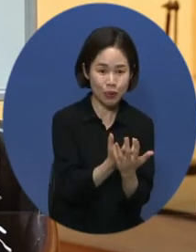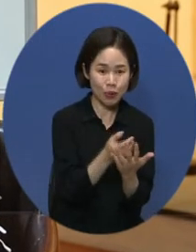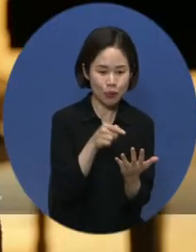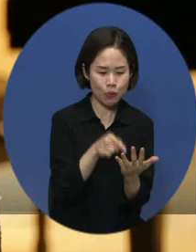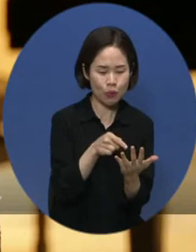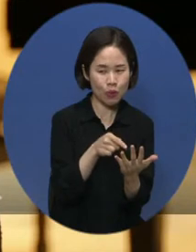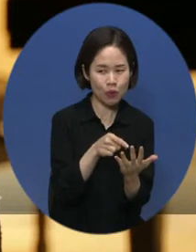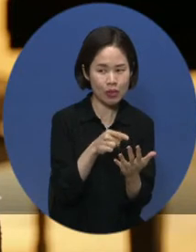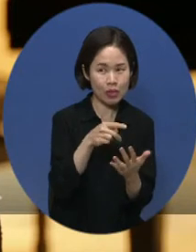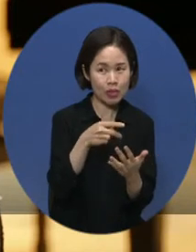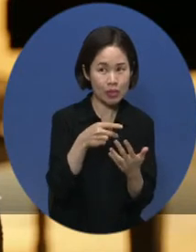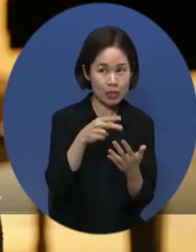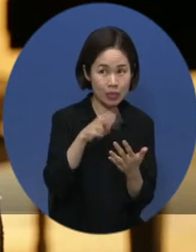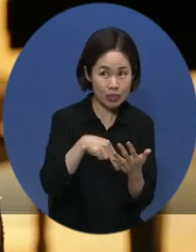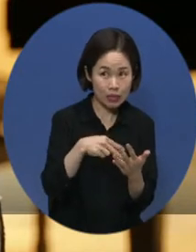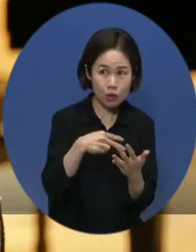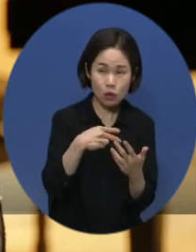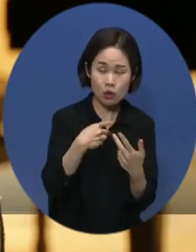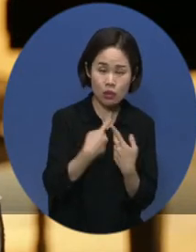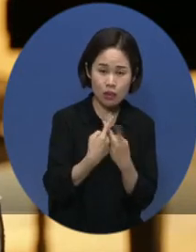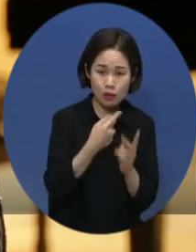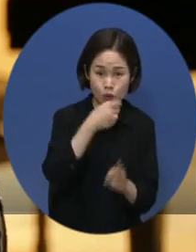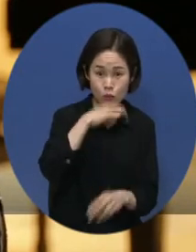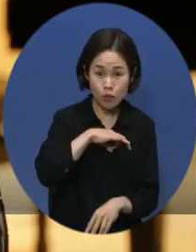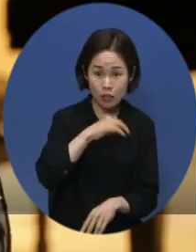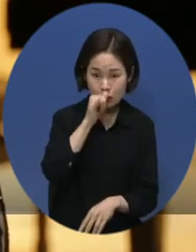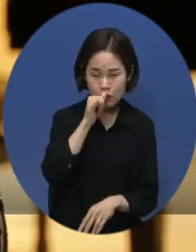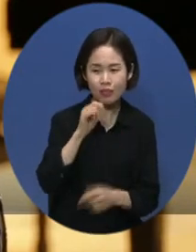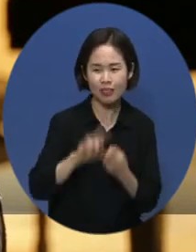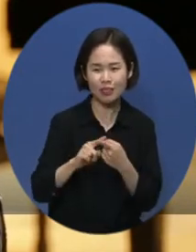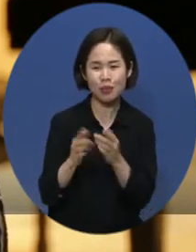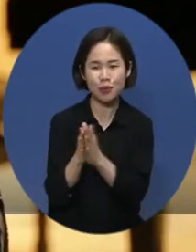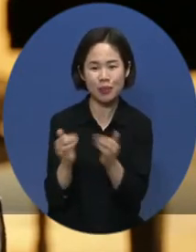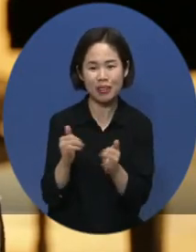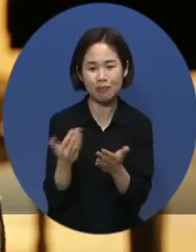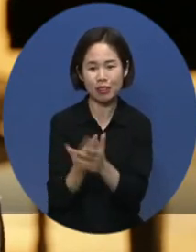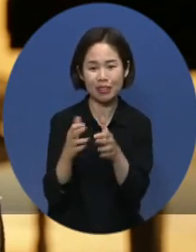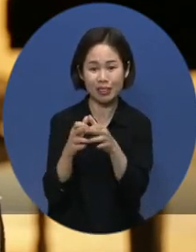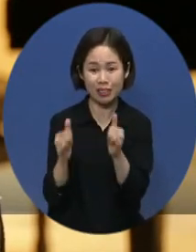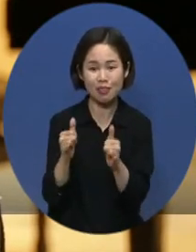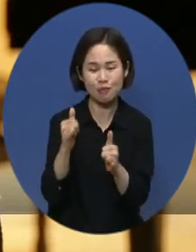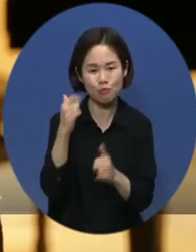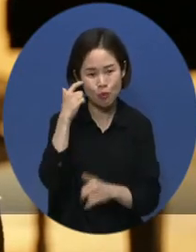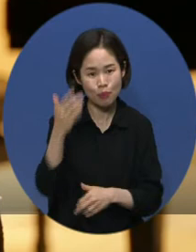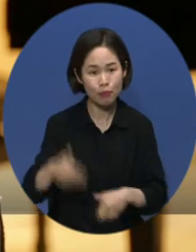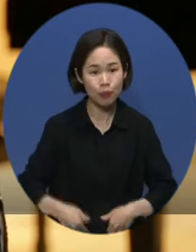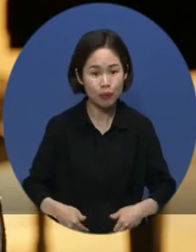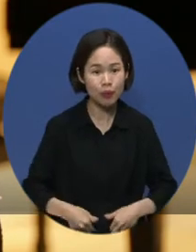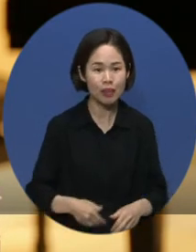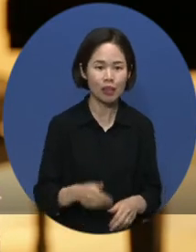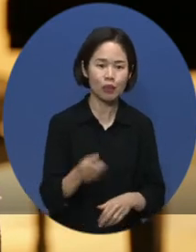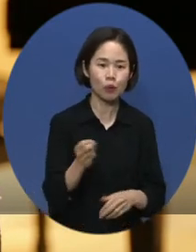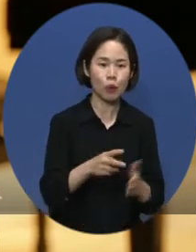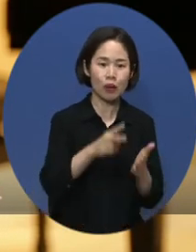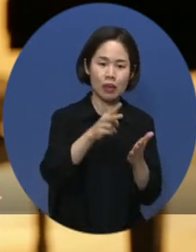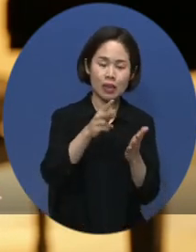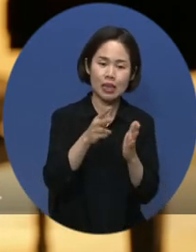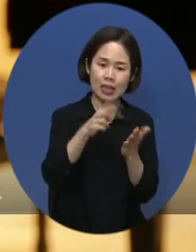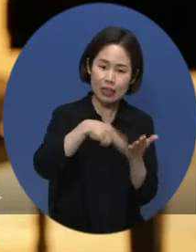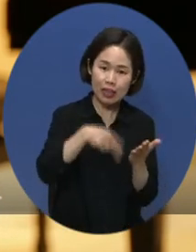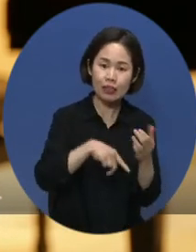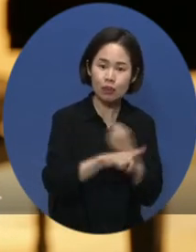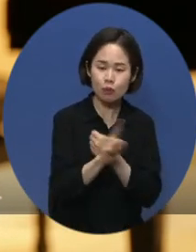때 읽기라고 하는 것은 리딩의 뜻이 아니고요. 읽기라고 하는 것은 참여의 뜻에 더 가깝습니다. 그래서